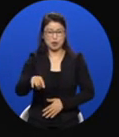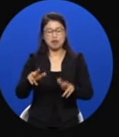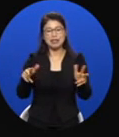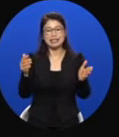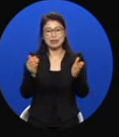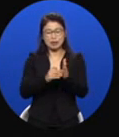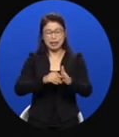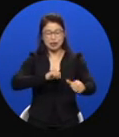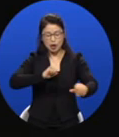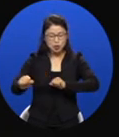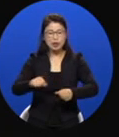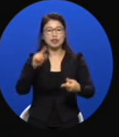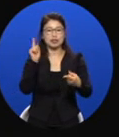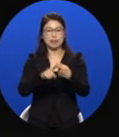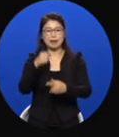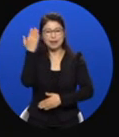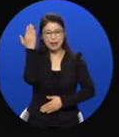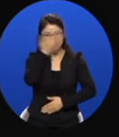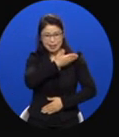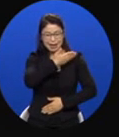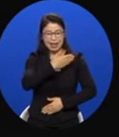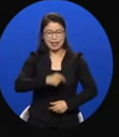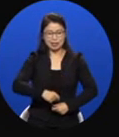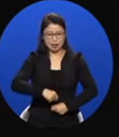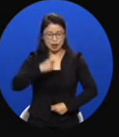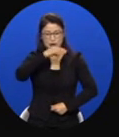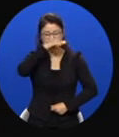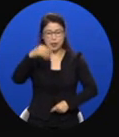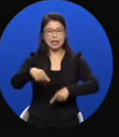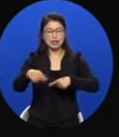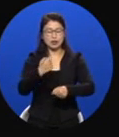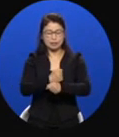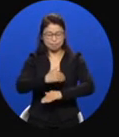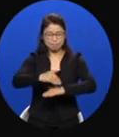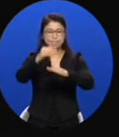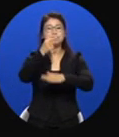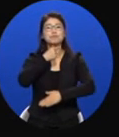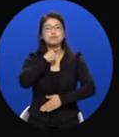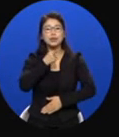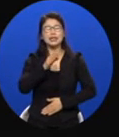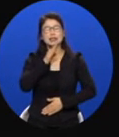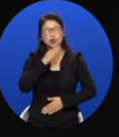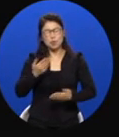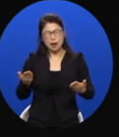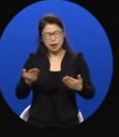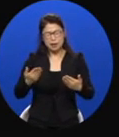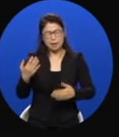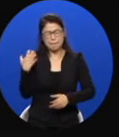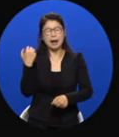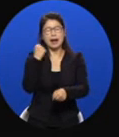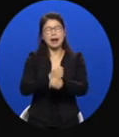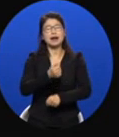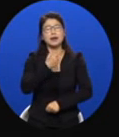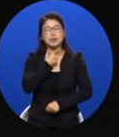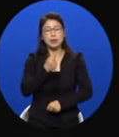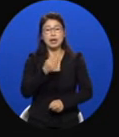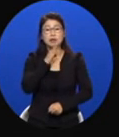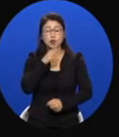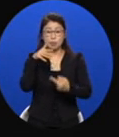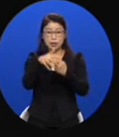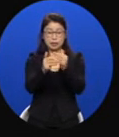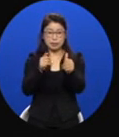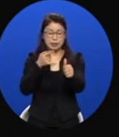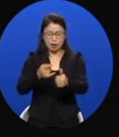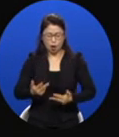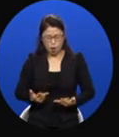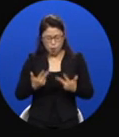지금까지 그래왔듯이 깨끗하게 정의롭게 정치를 해나가고 싶습니다. 정말 일하고 싶습니다. 정말 시민들에게